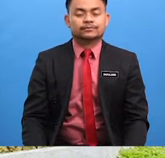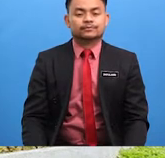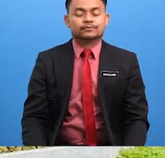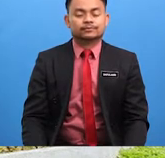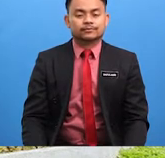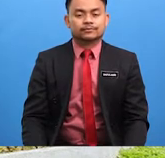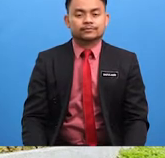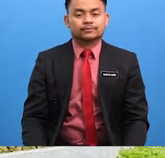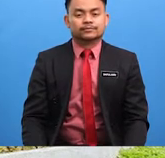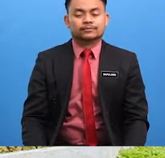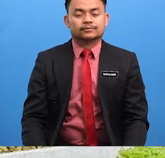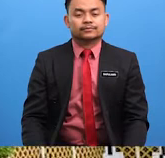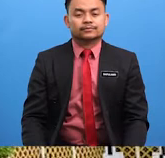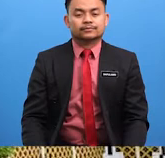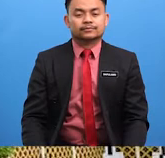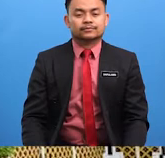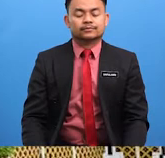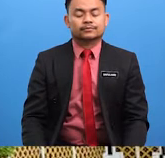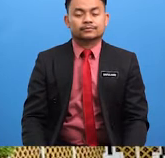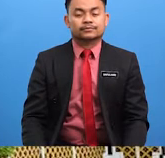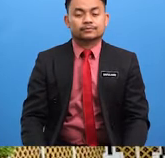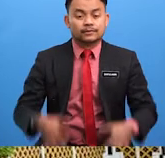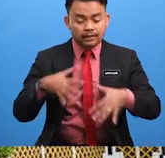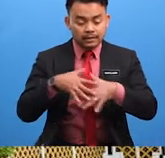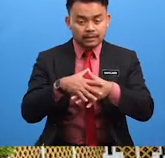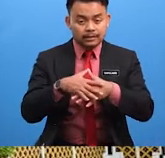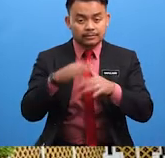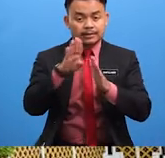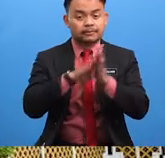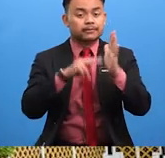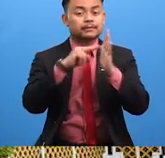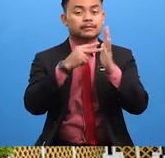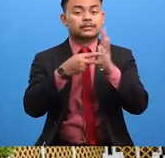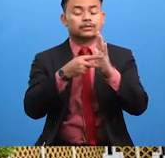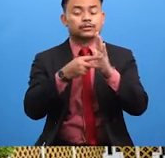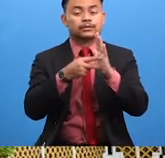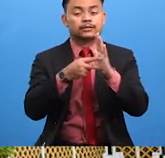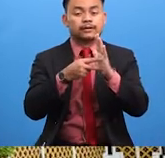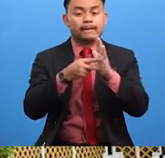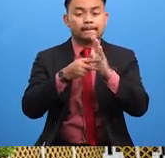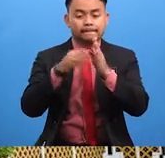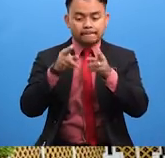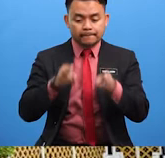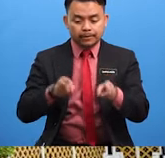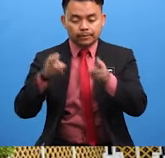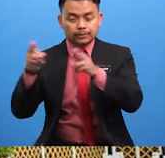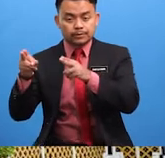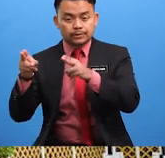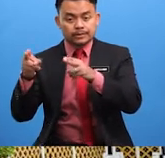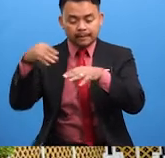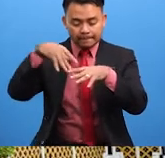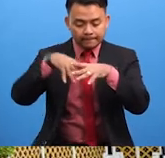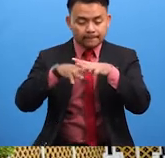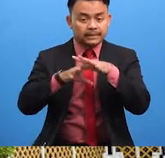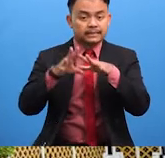mulanya dari sang rimbun. Anyaman bermaksud proses menyilang bahan-bahan daripada